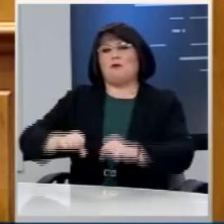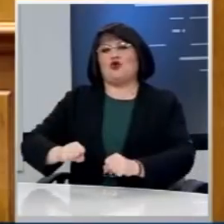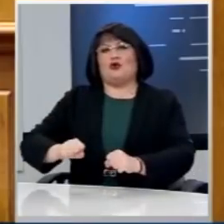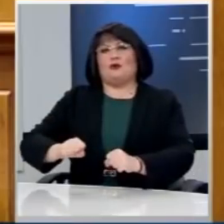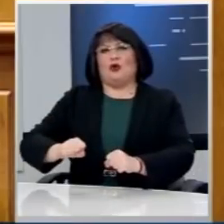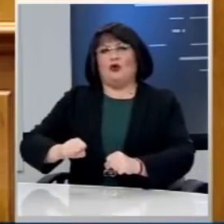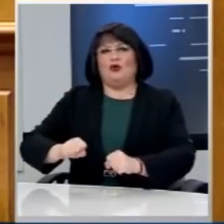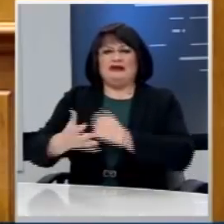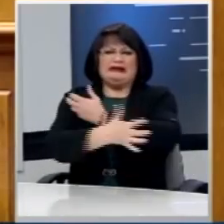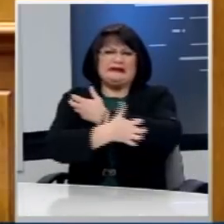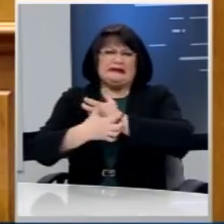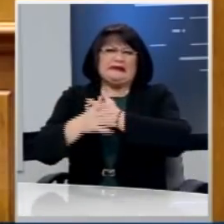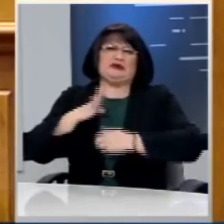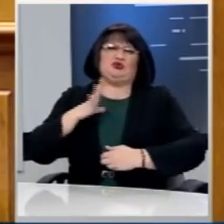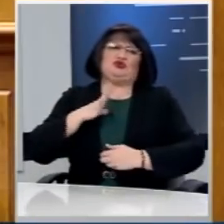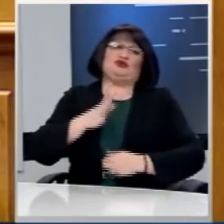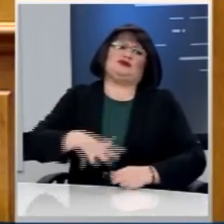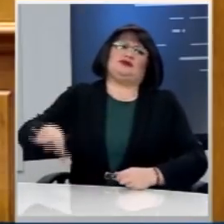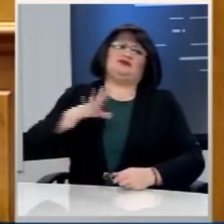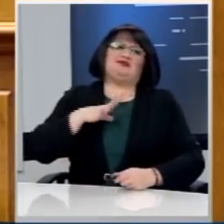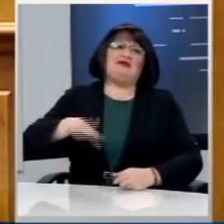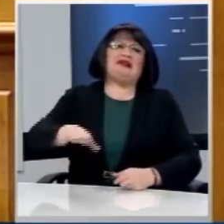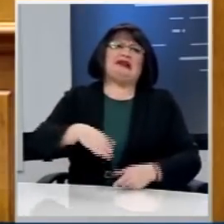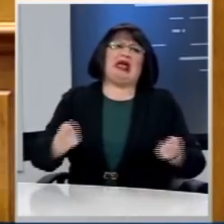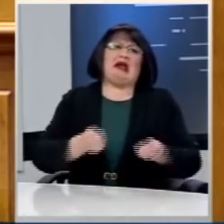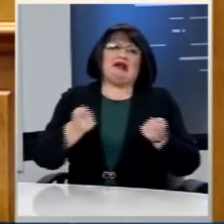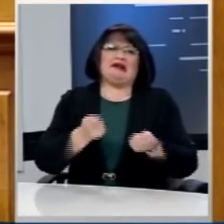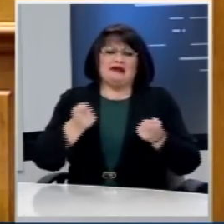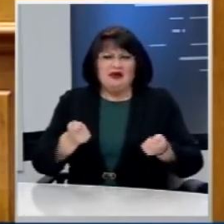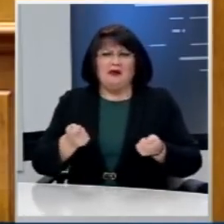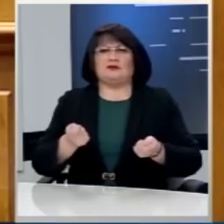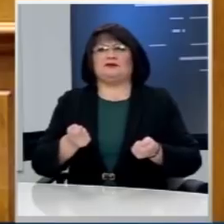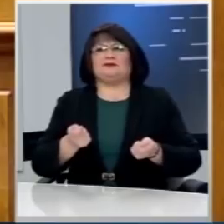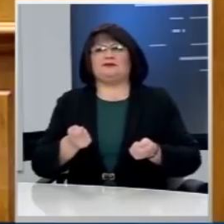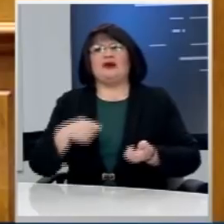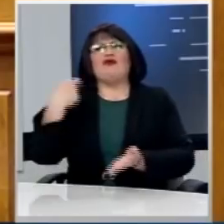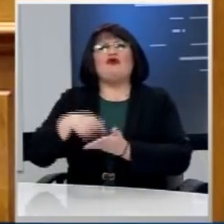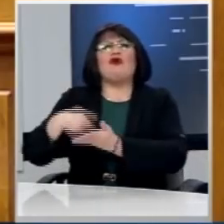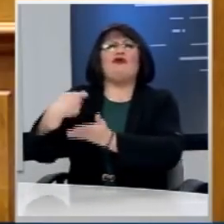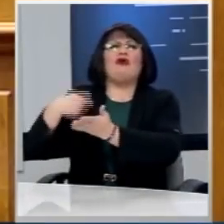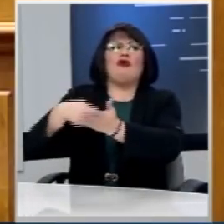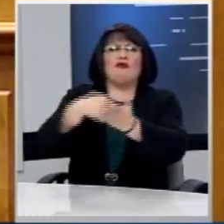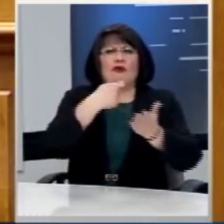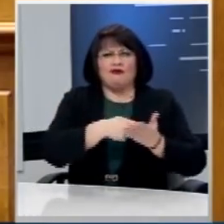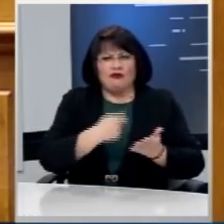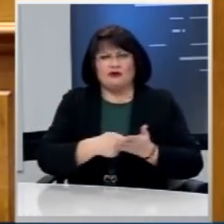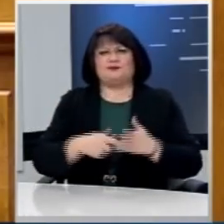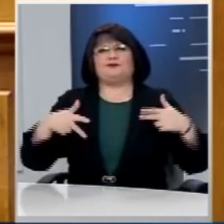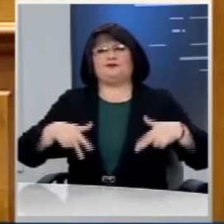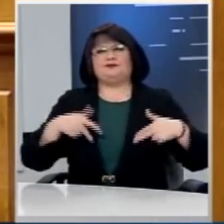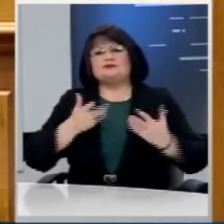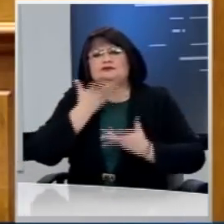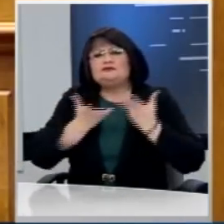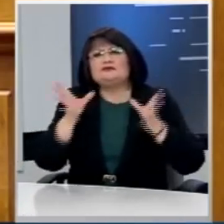στην εξαθλίωση λαϊκών στρωμάτων, σε φθηνή εργατική δύναμη, σε φοροεπιδρομή για το λαό, σε μείωση